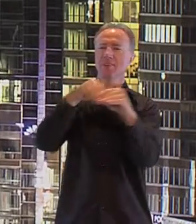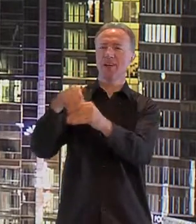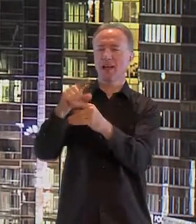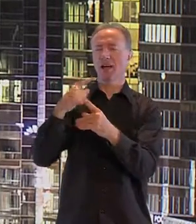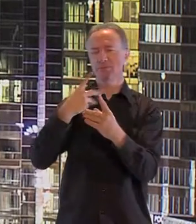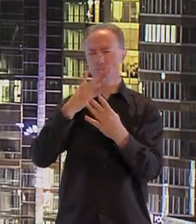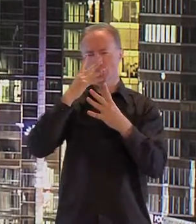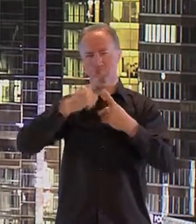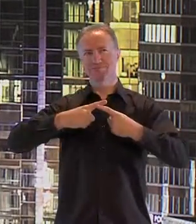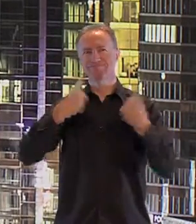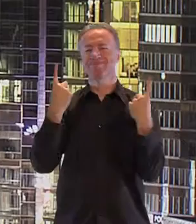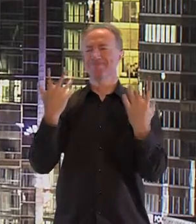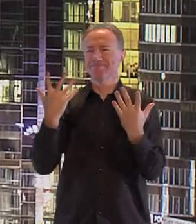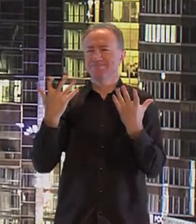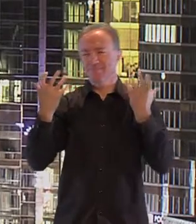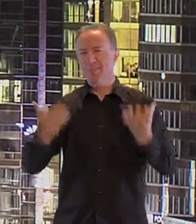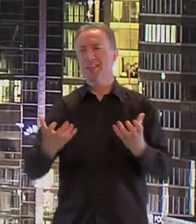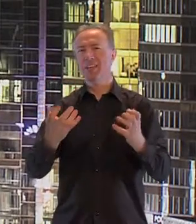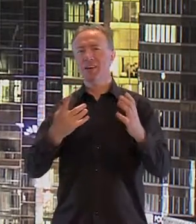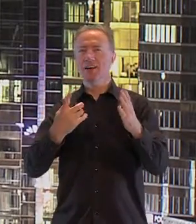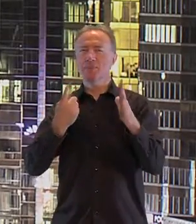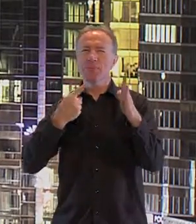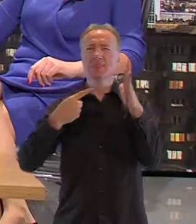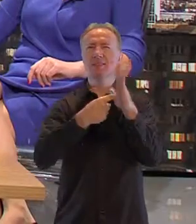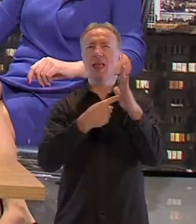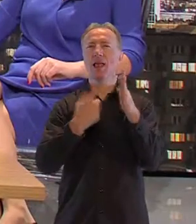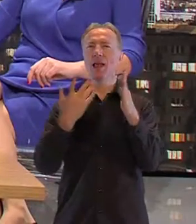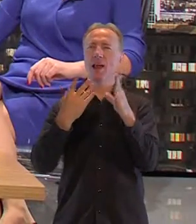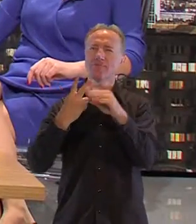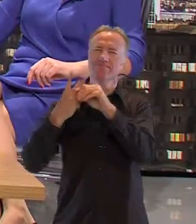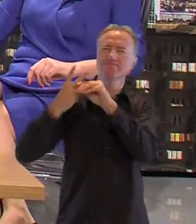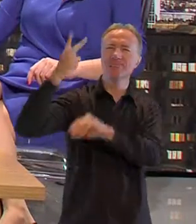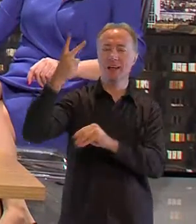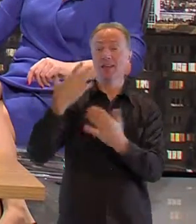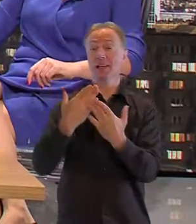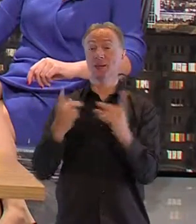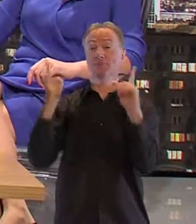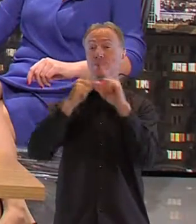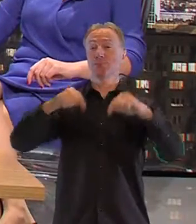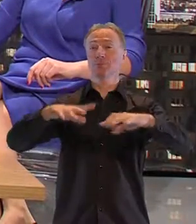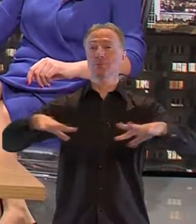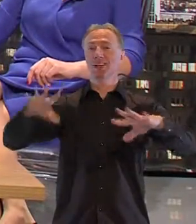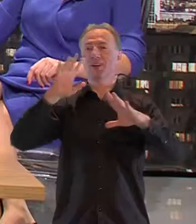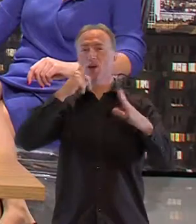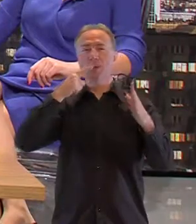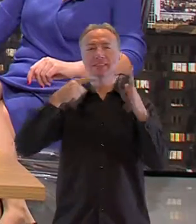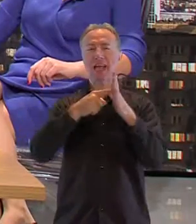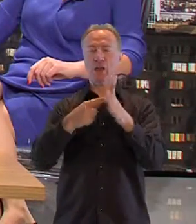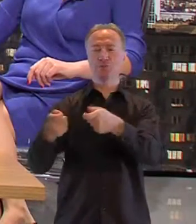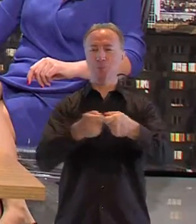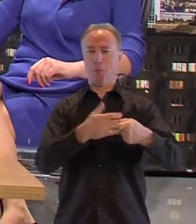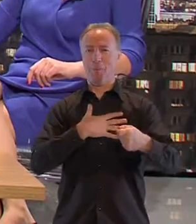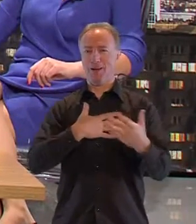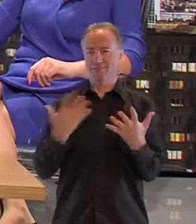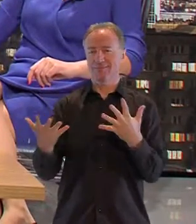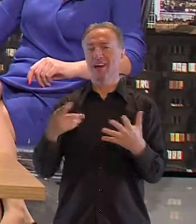filantropię przełożyć na cele wyższe i stąd nasze spotkanie. Nasze spotkanie, wspólne cele nas połączyły. Wspólne cele nas